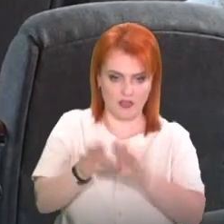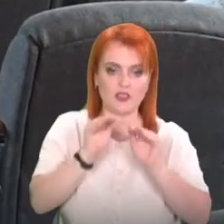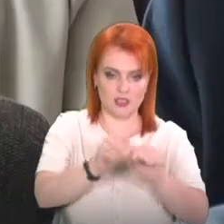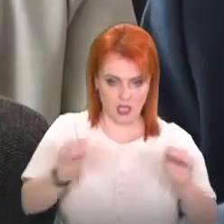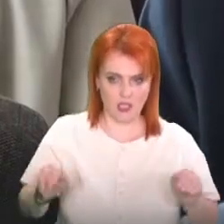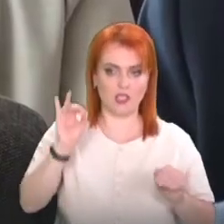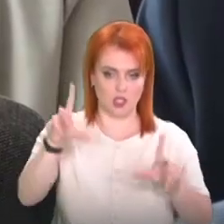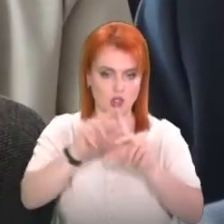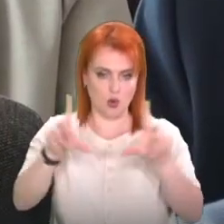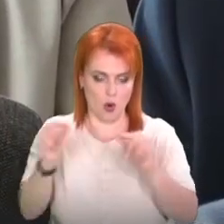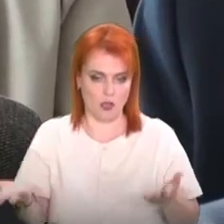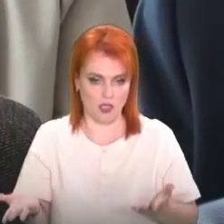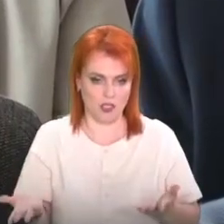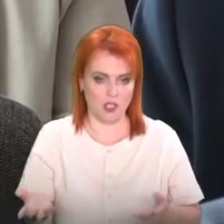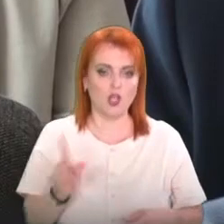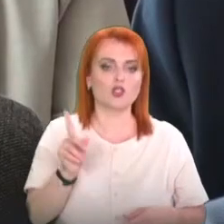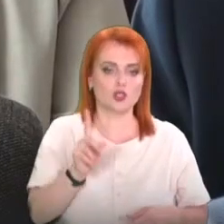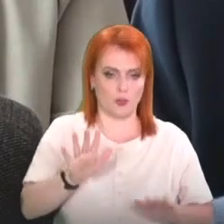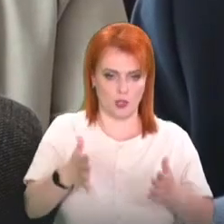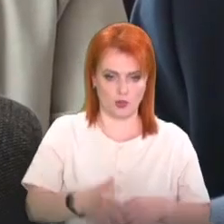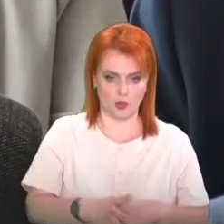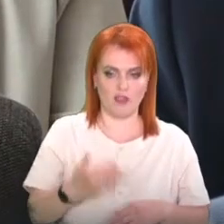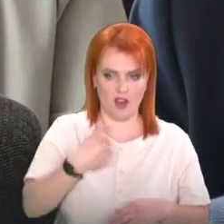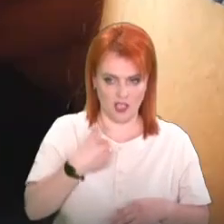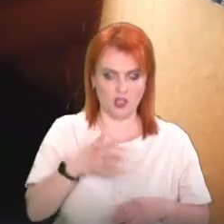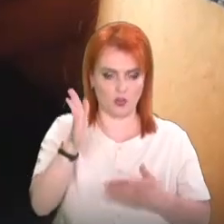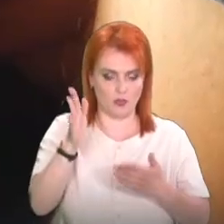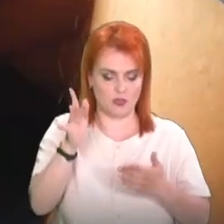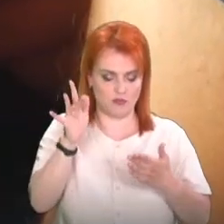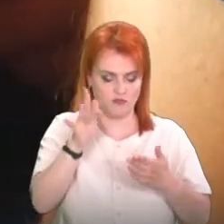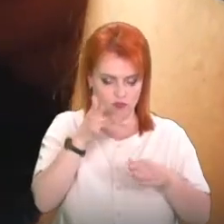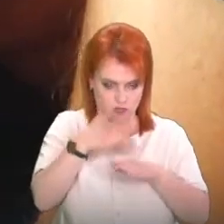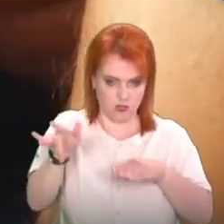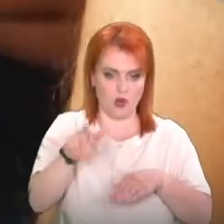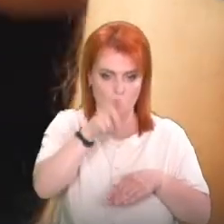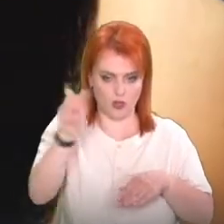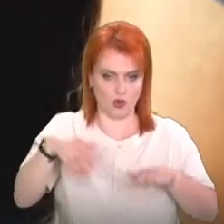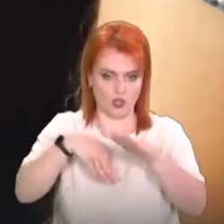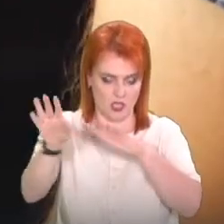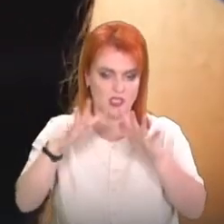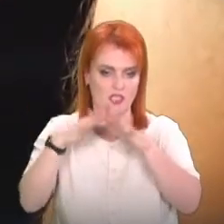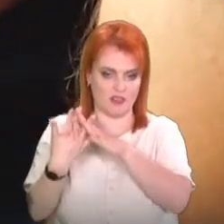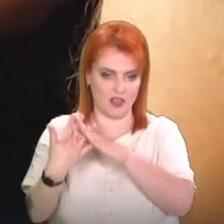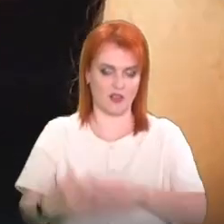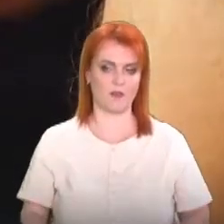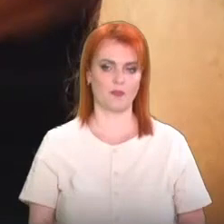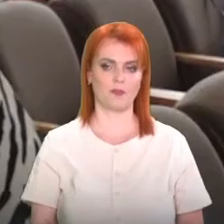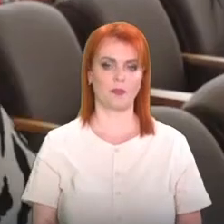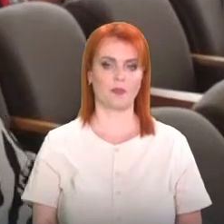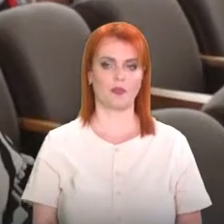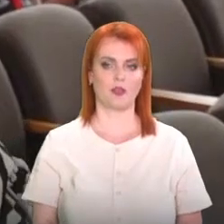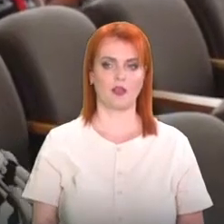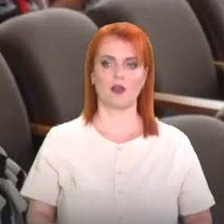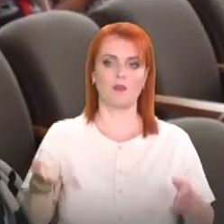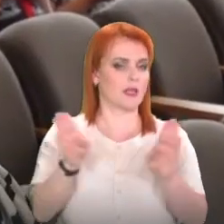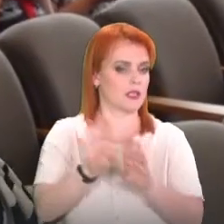optimizarea primăriilor pentru a debirocratiza administrațiile în teritoriu, dar și pentru o activitate calitativă și eficientă. Nu se închide